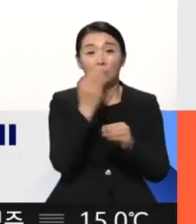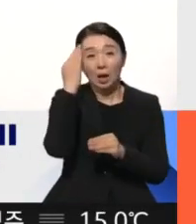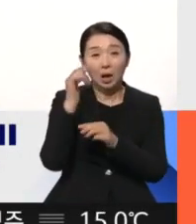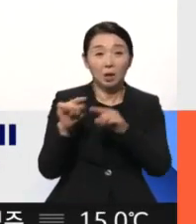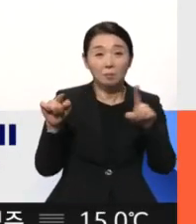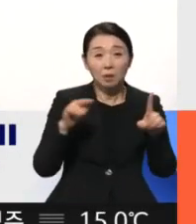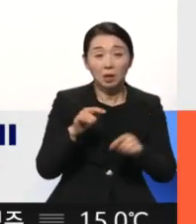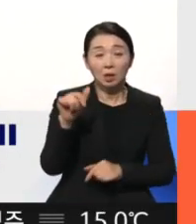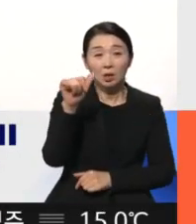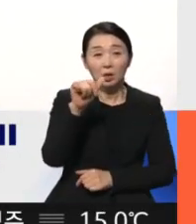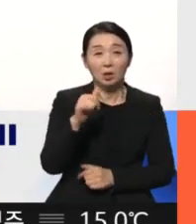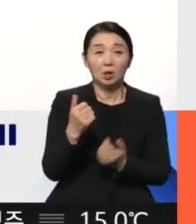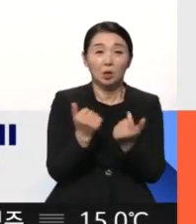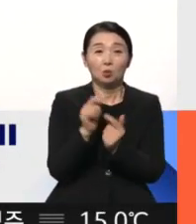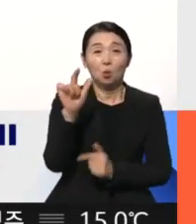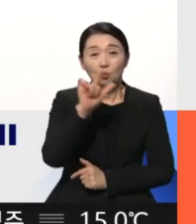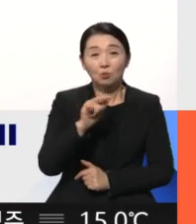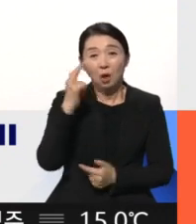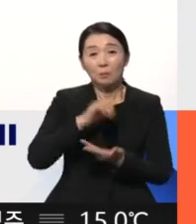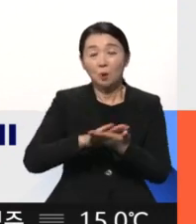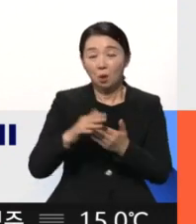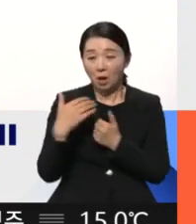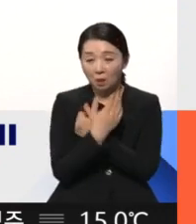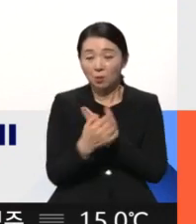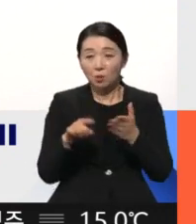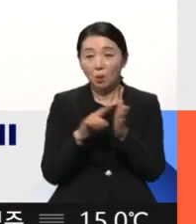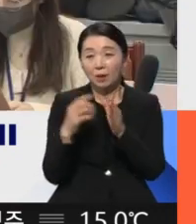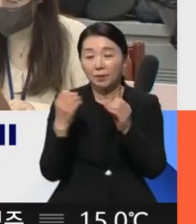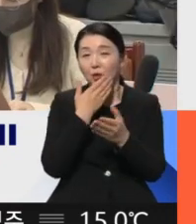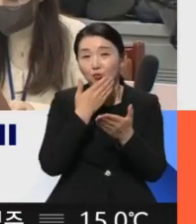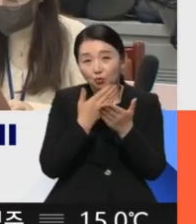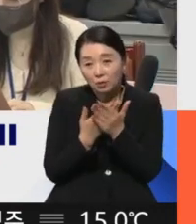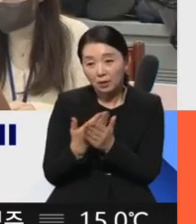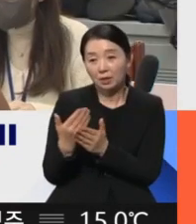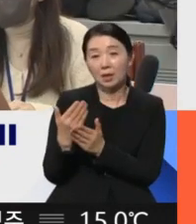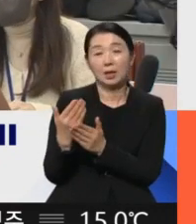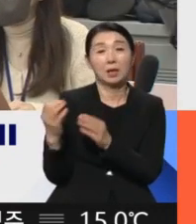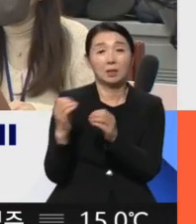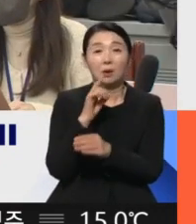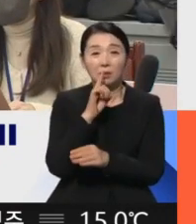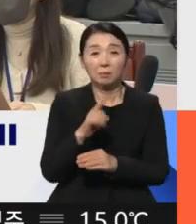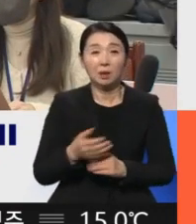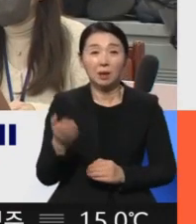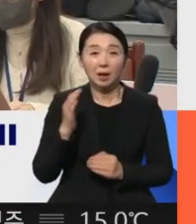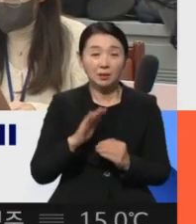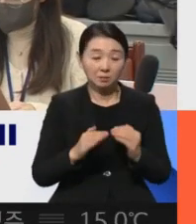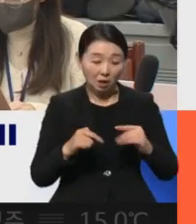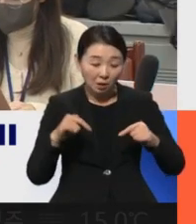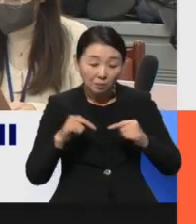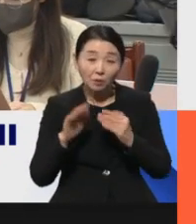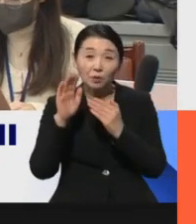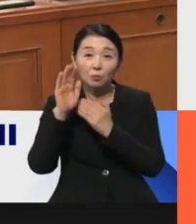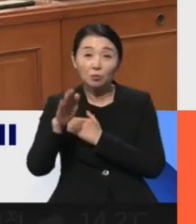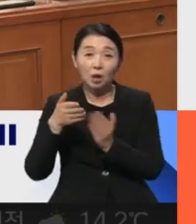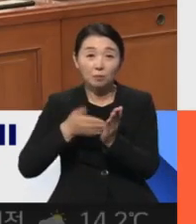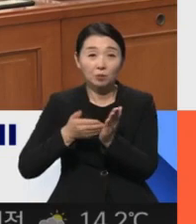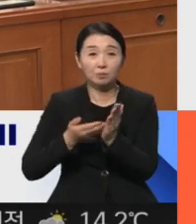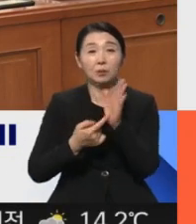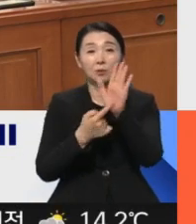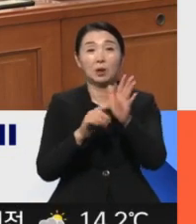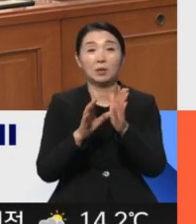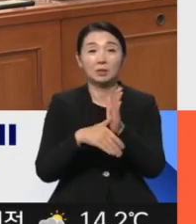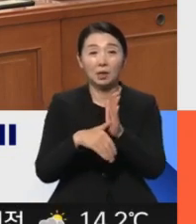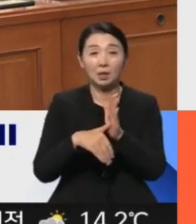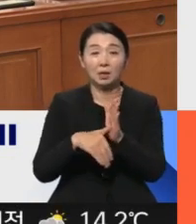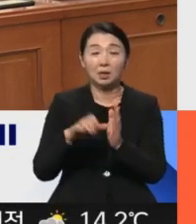동북아 평화 안보를 위한 대화의 중요성을 강조했다고 밝혔습니다 하지만 비공개 면담 뒤에 브리핑 과정에서